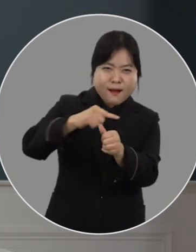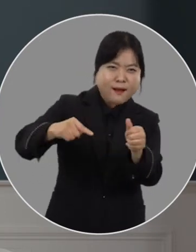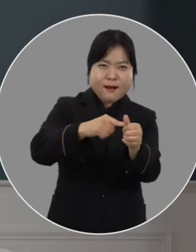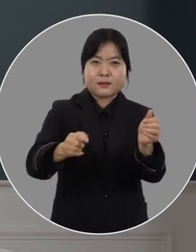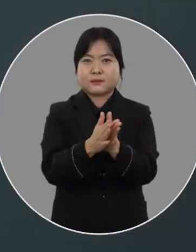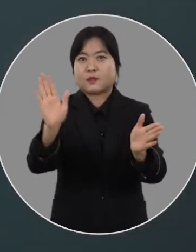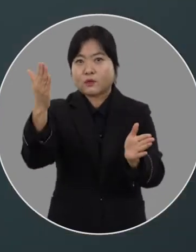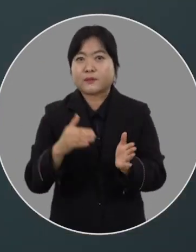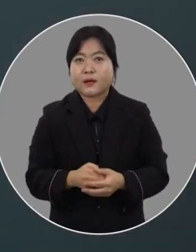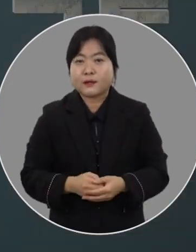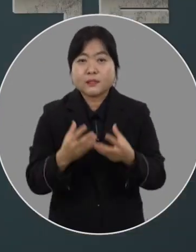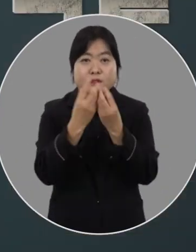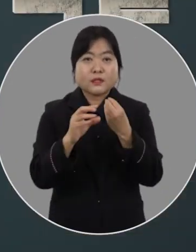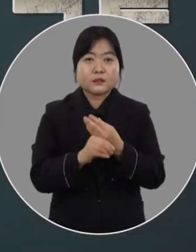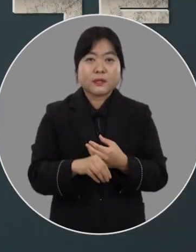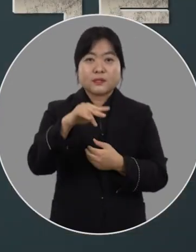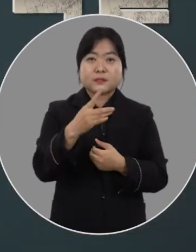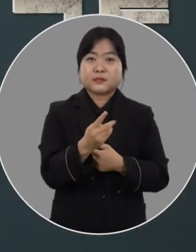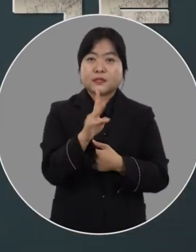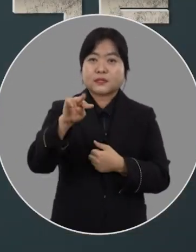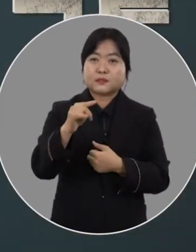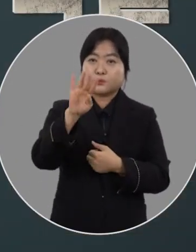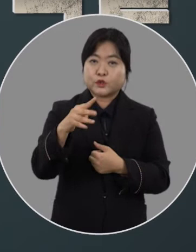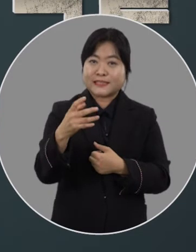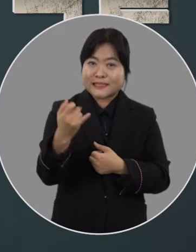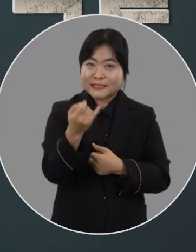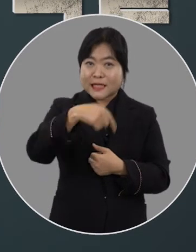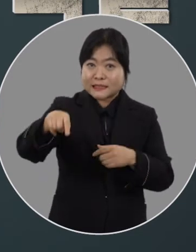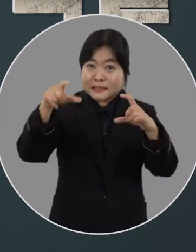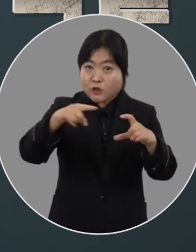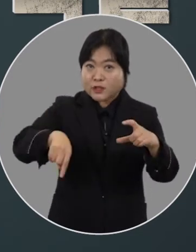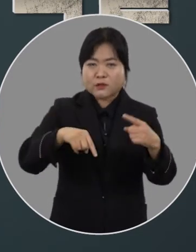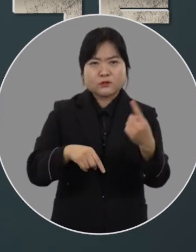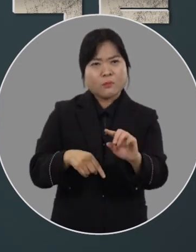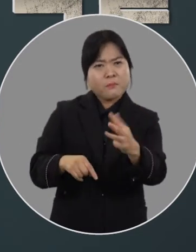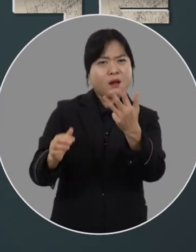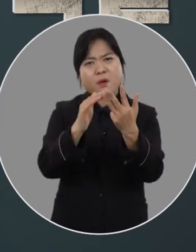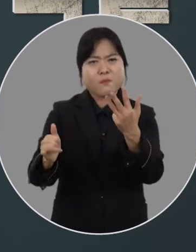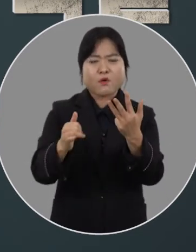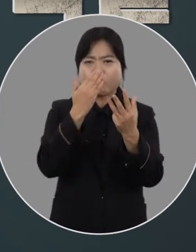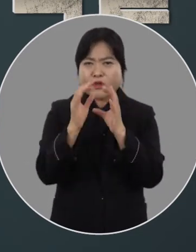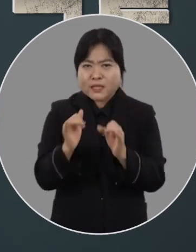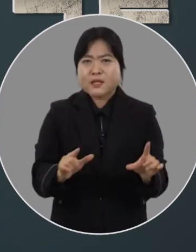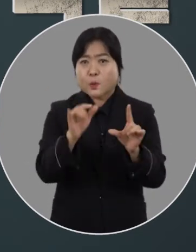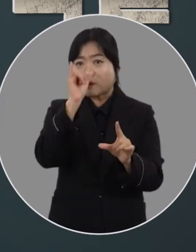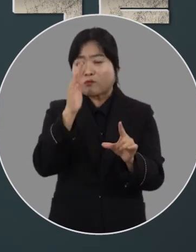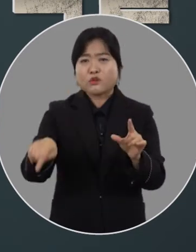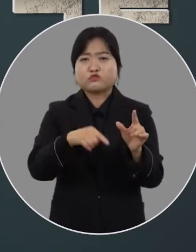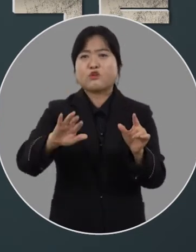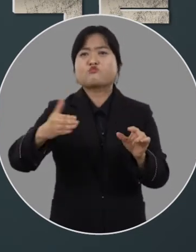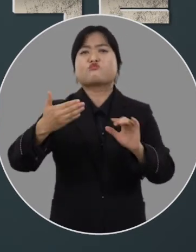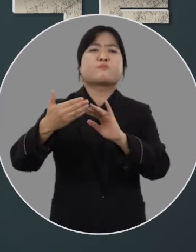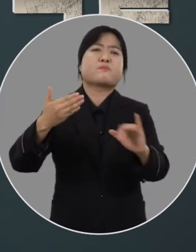벌어지게 됩니다. 예를 들면 스트라스부르크라고 하는 지역에서는 1800명의 유대인이 살고 있었는데 무려